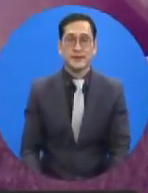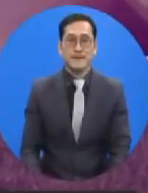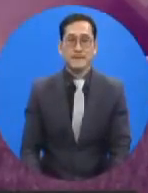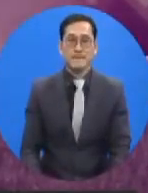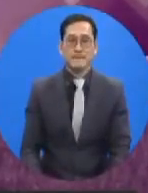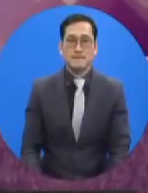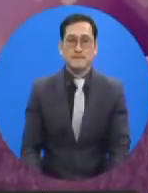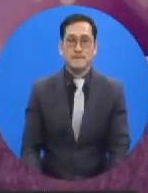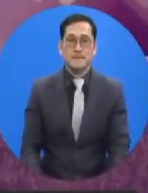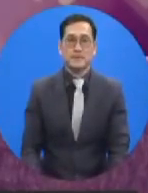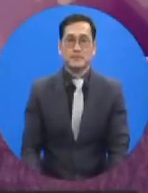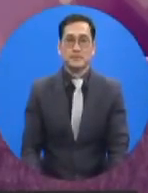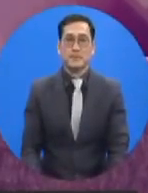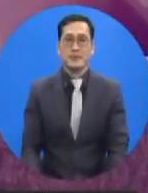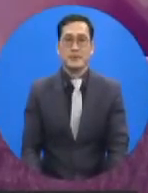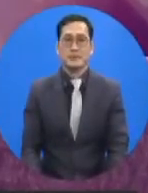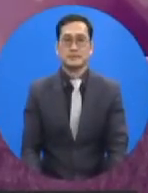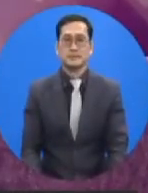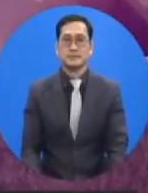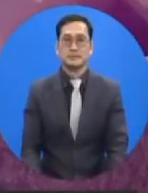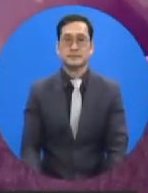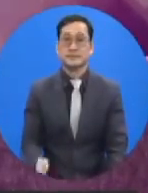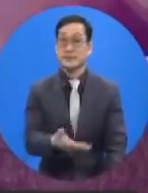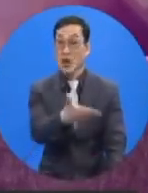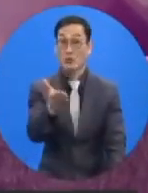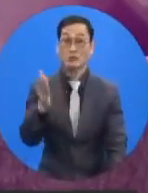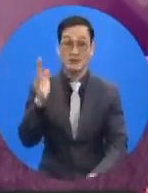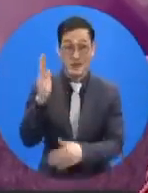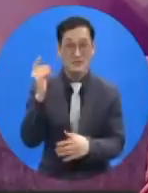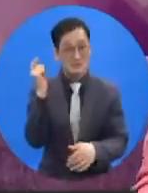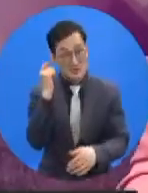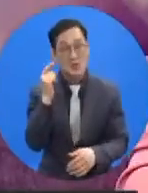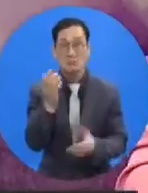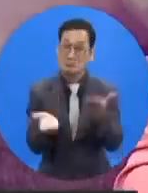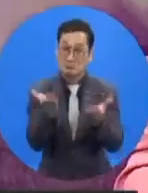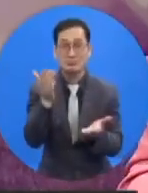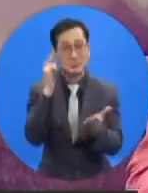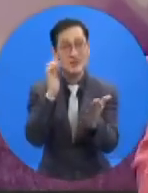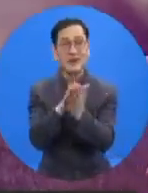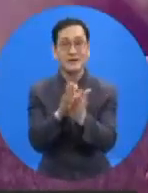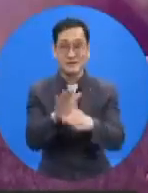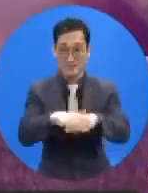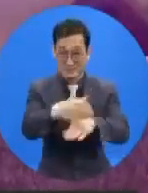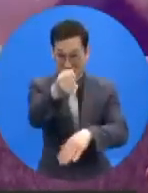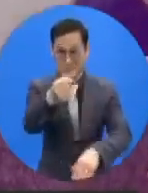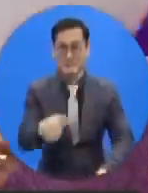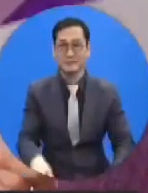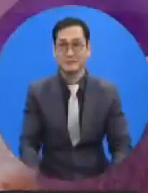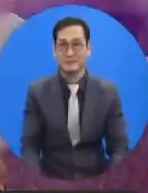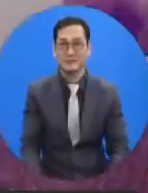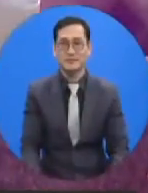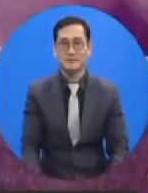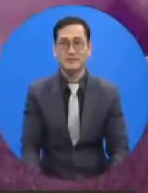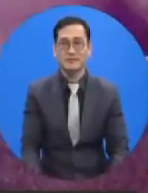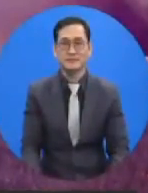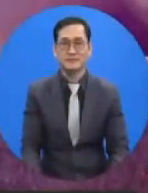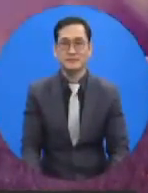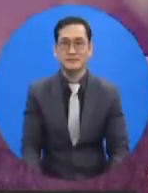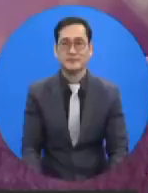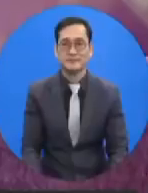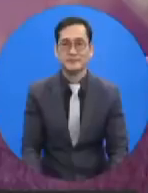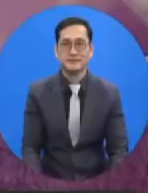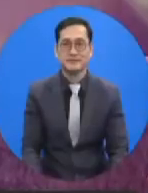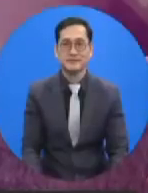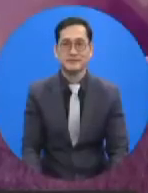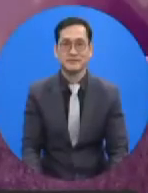은닉이 인정된 거다라고 의견 주셨습니다. 판단은 또 시청자분들께서 해주시리라 보고 시간이 된다면 또 저희가 또 모두에게 좀 더 의견 들어볼